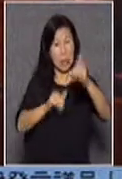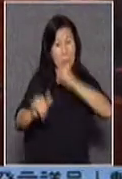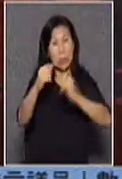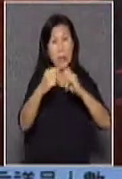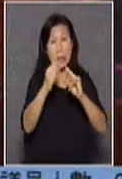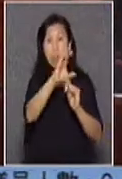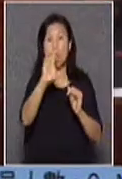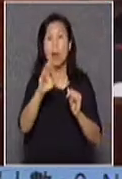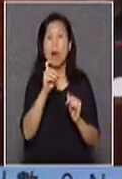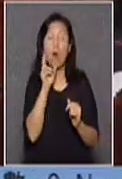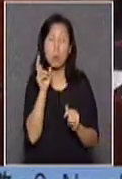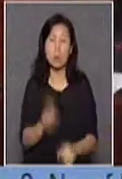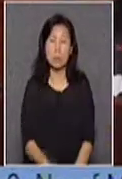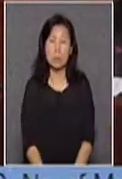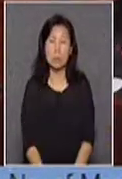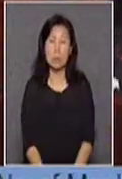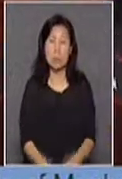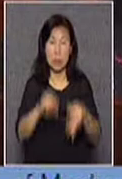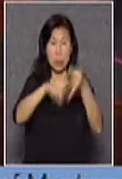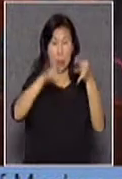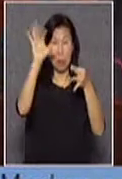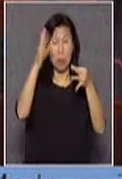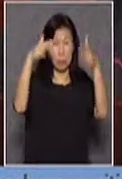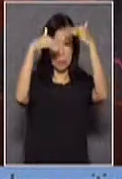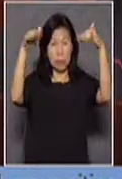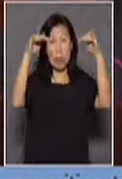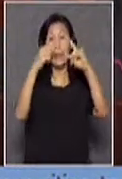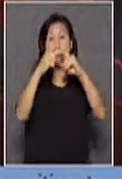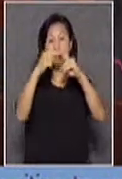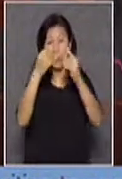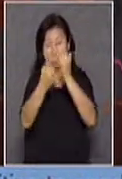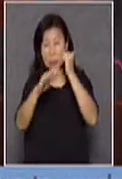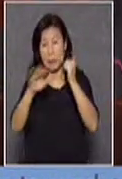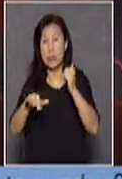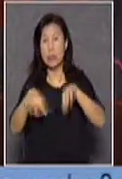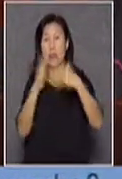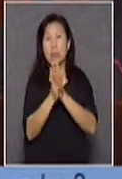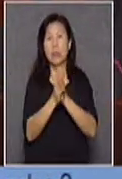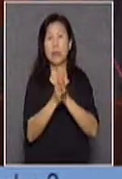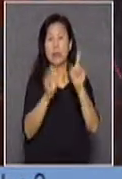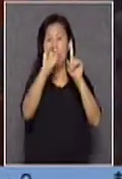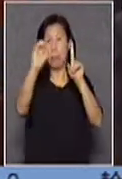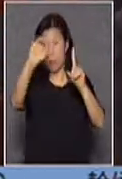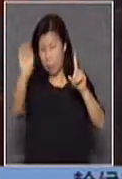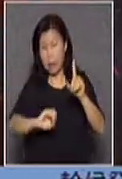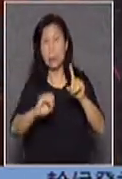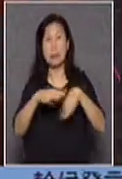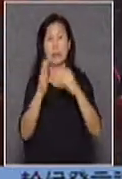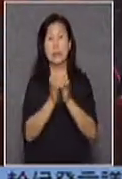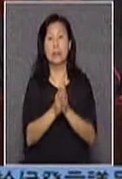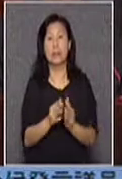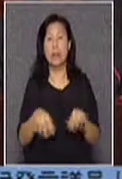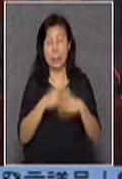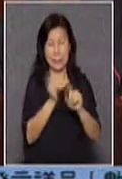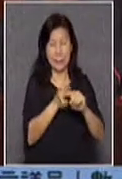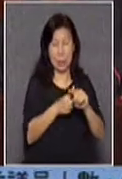說，黃維則堂的後人應該就是100%就是這個的原居